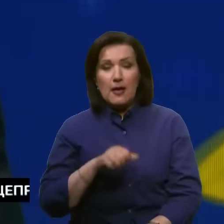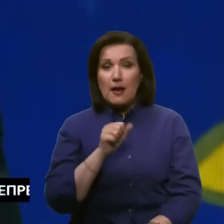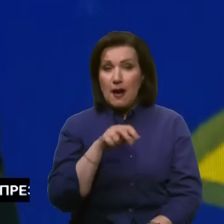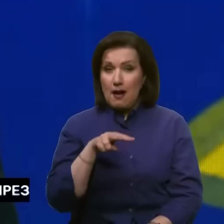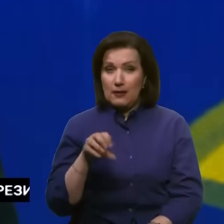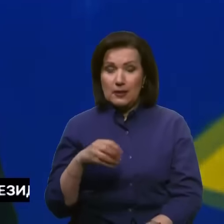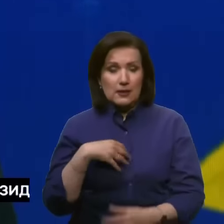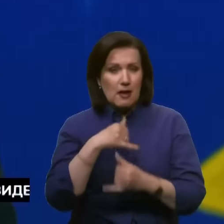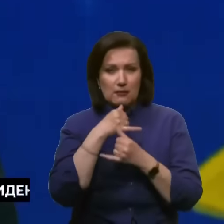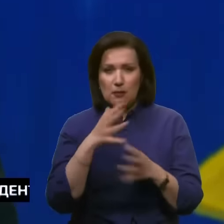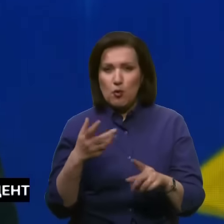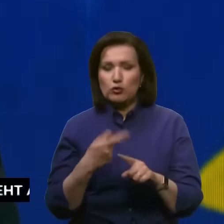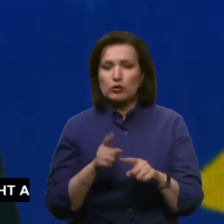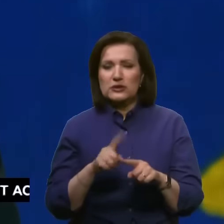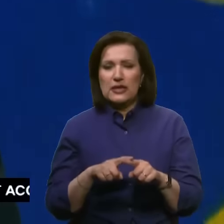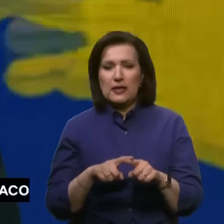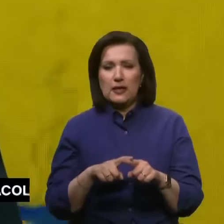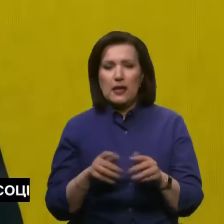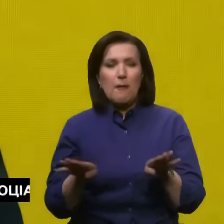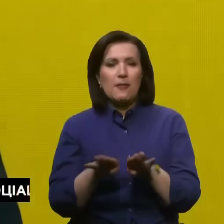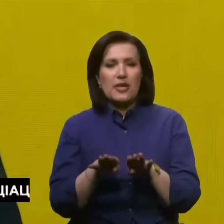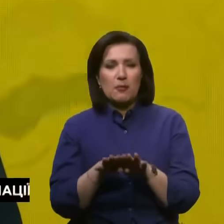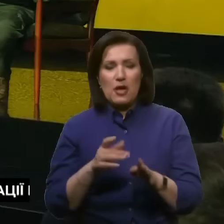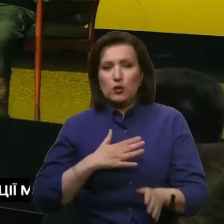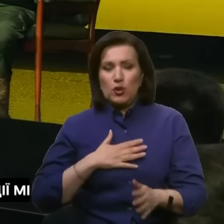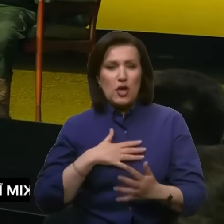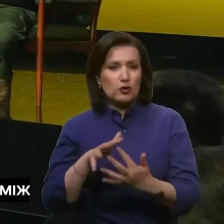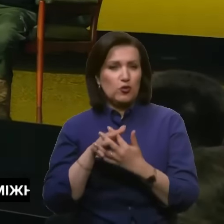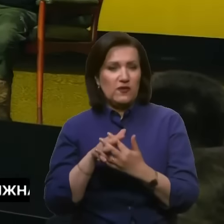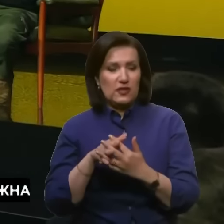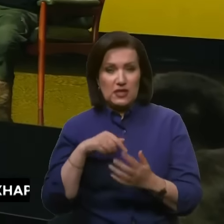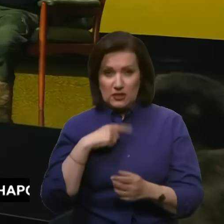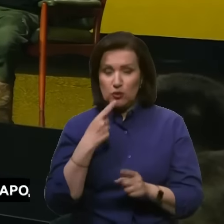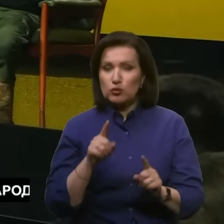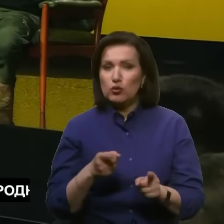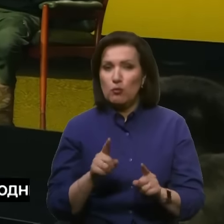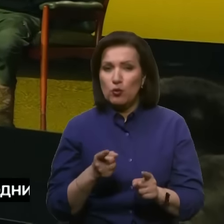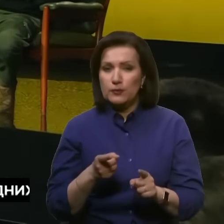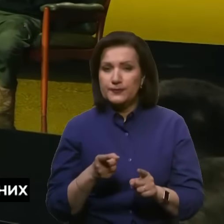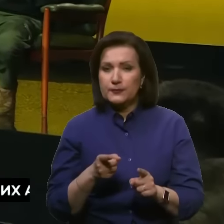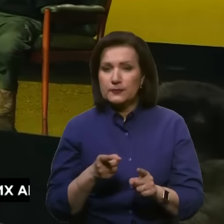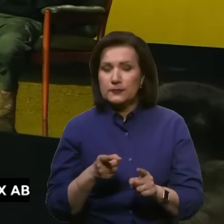Але я не можу це прирівняти до нашої війни. Я скажу вам чому.